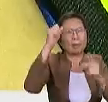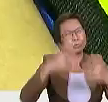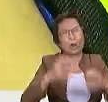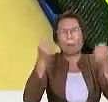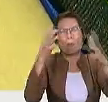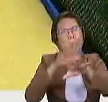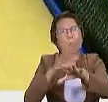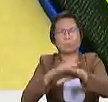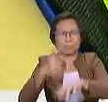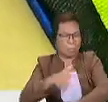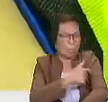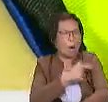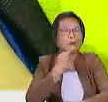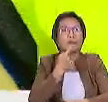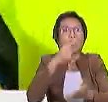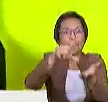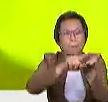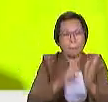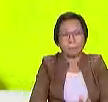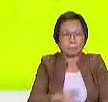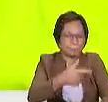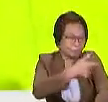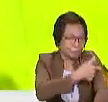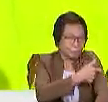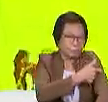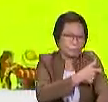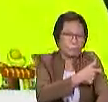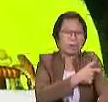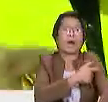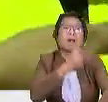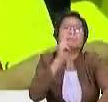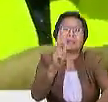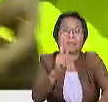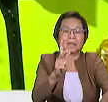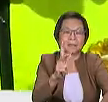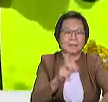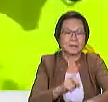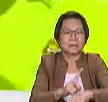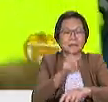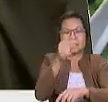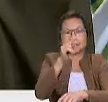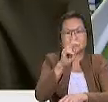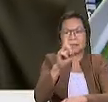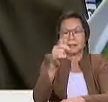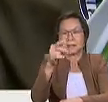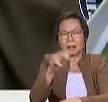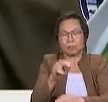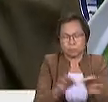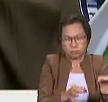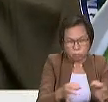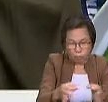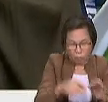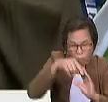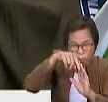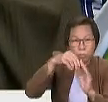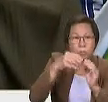ini beliau memberitahu Nitya selepas menerima suntikan dus Benggala di dewan masyarakat Sandakan mengulas lanjut